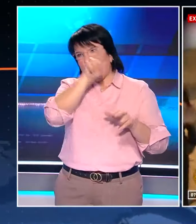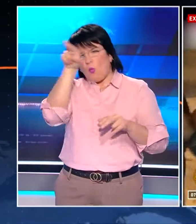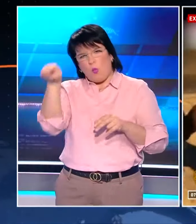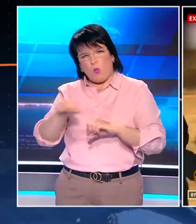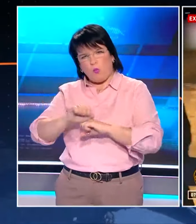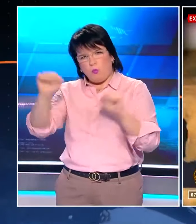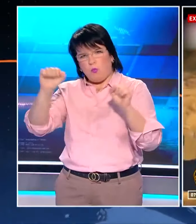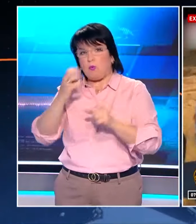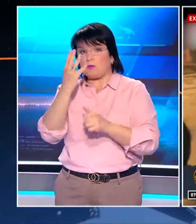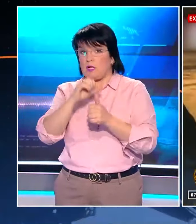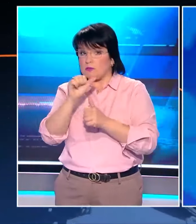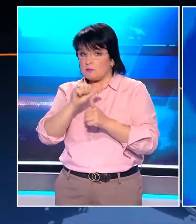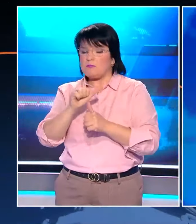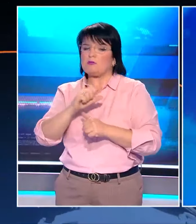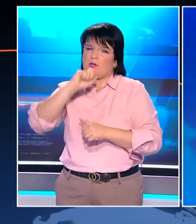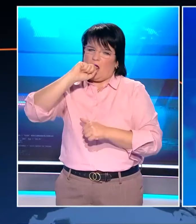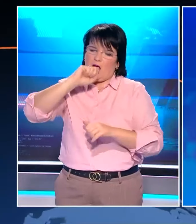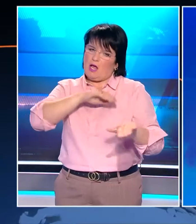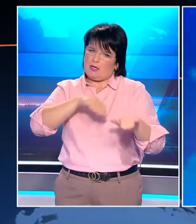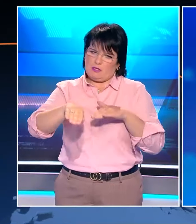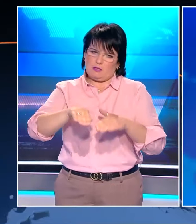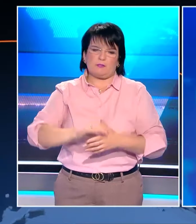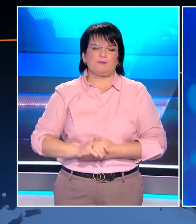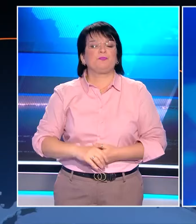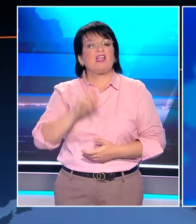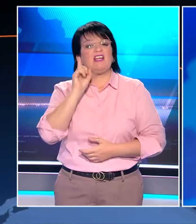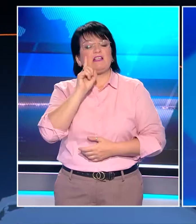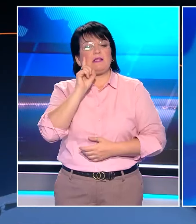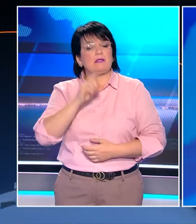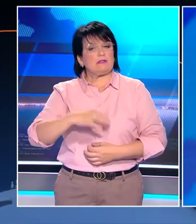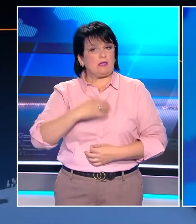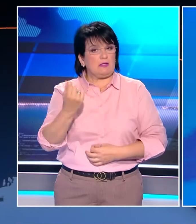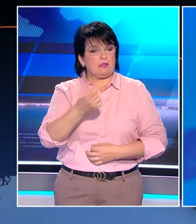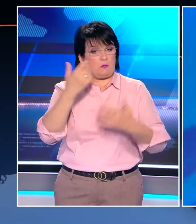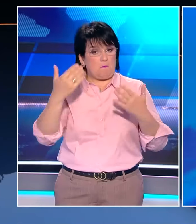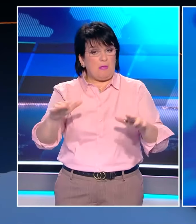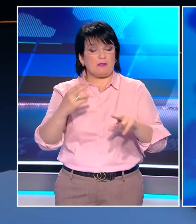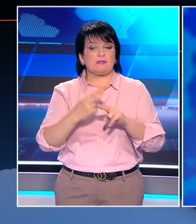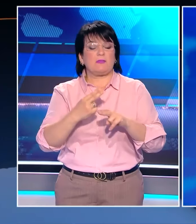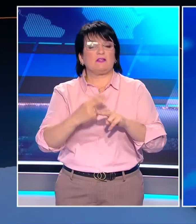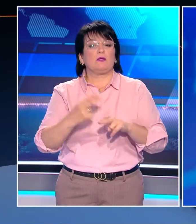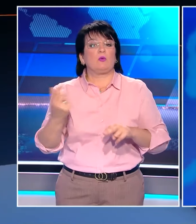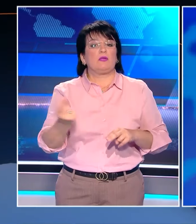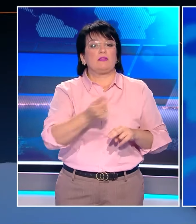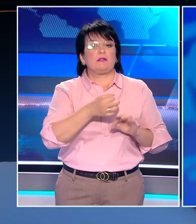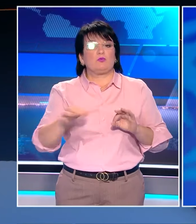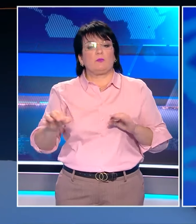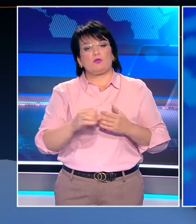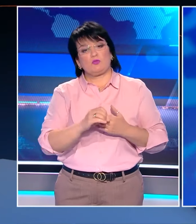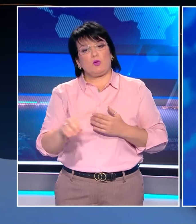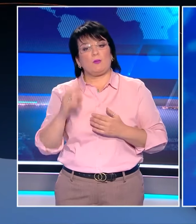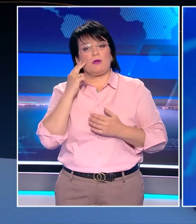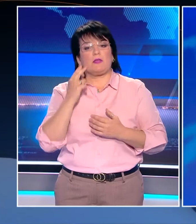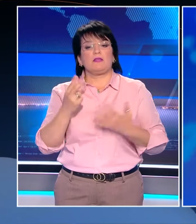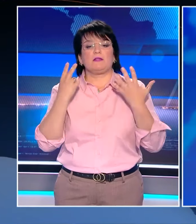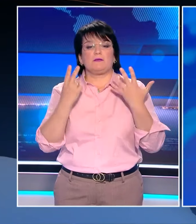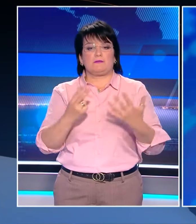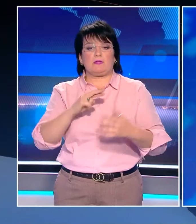φορά μετά από 4 μήνες. Στο σημείο αυτό το δελτίο μας ολοκληρώθηκε. Όλες οι ειδήσεις της ημέρας στο κεντρικό